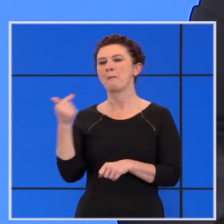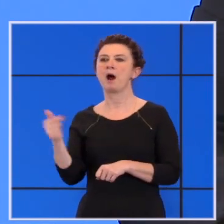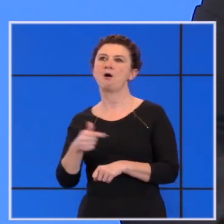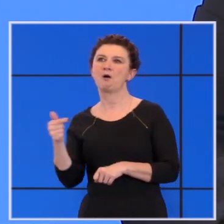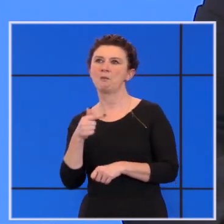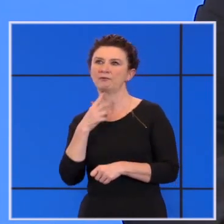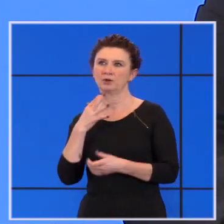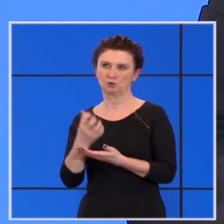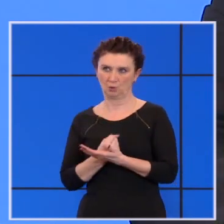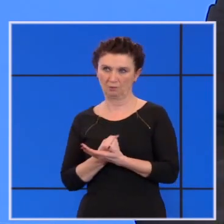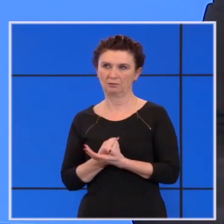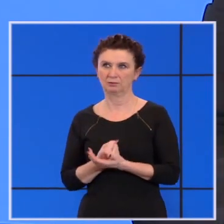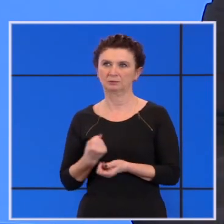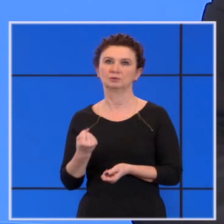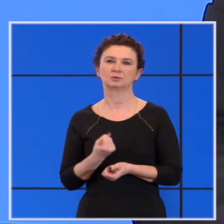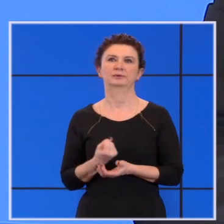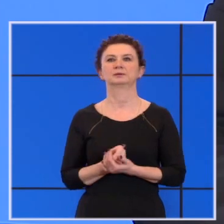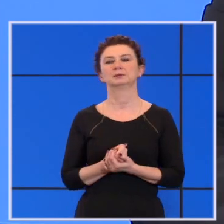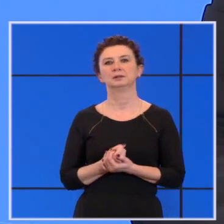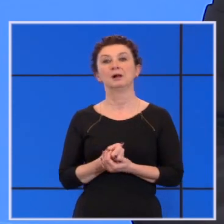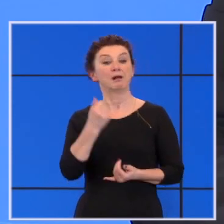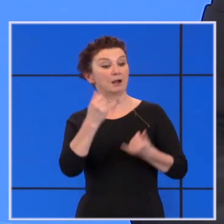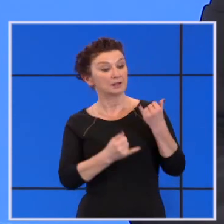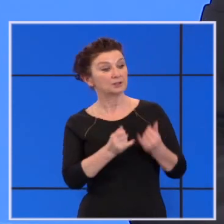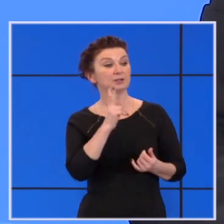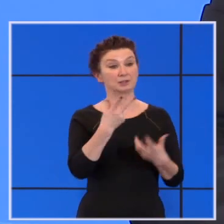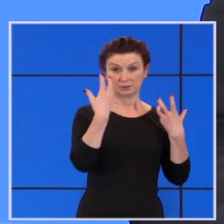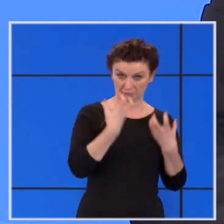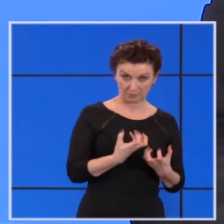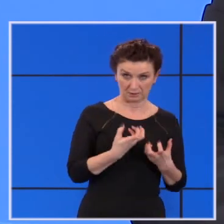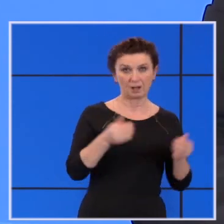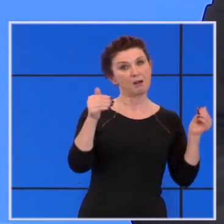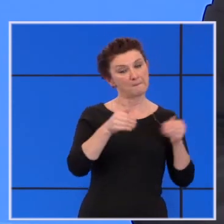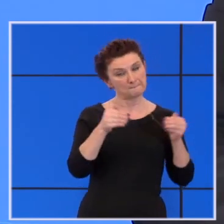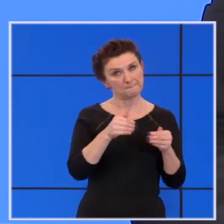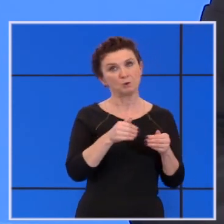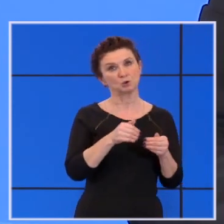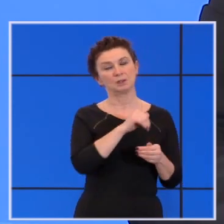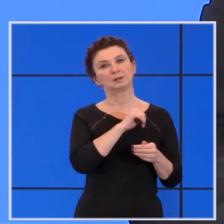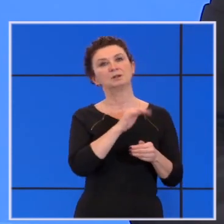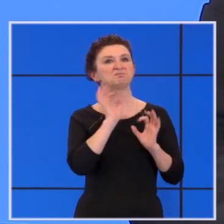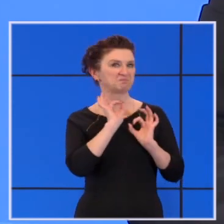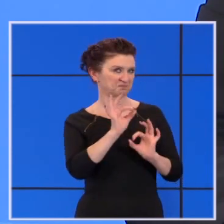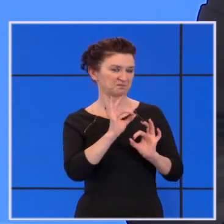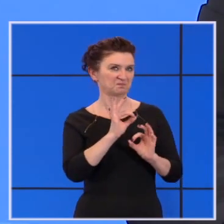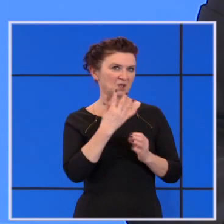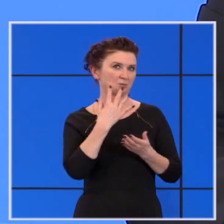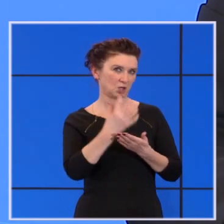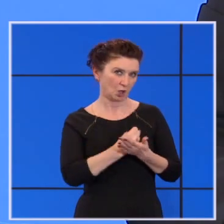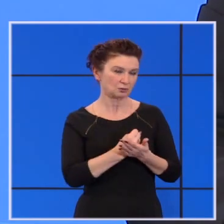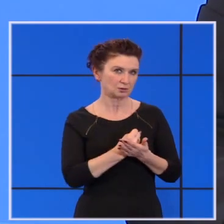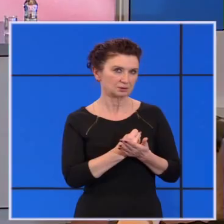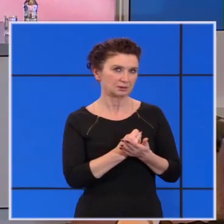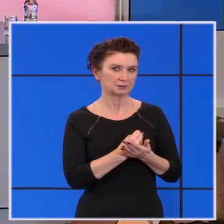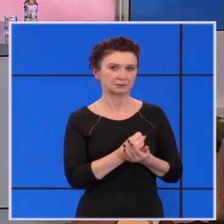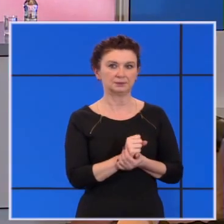metody, to będzie mógł z niej skorzystać w sposób, który przyniesie bezpieczeństwo i jemu, i zarodkom, które w wyniku tej metody